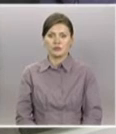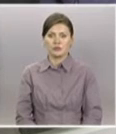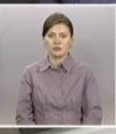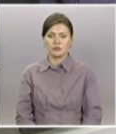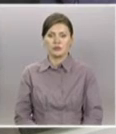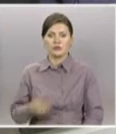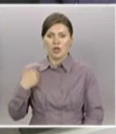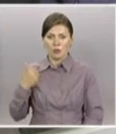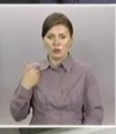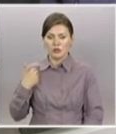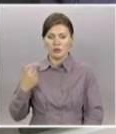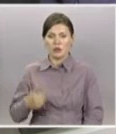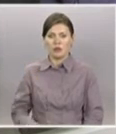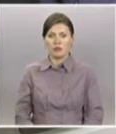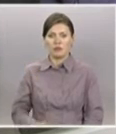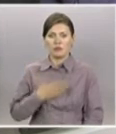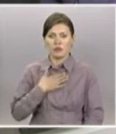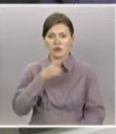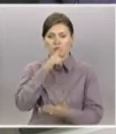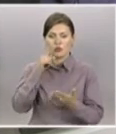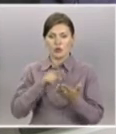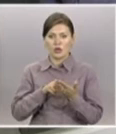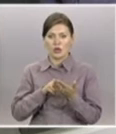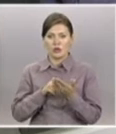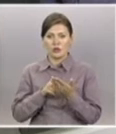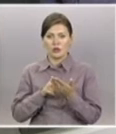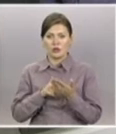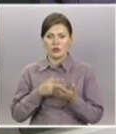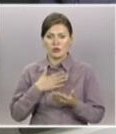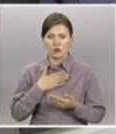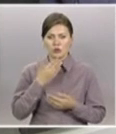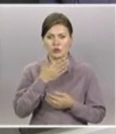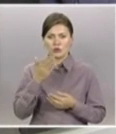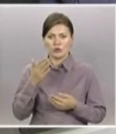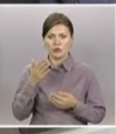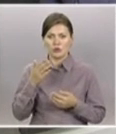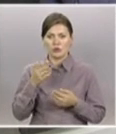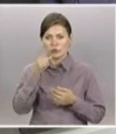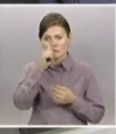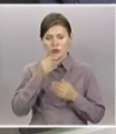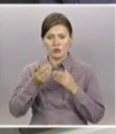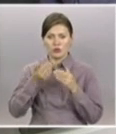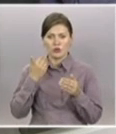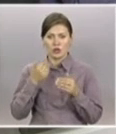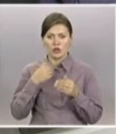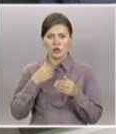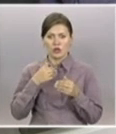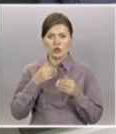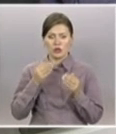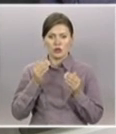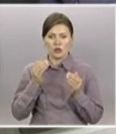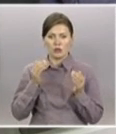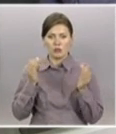бар ма? Менің сұрағым бар еді. Мен осы бір ай бұрын кіші қажылыққа